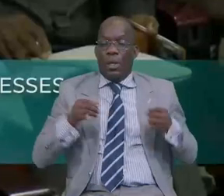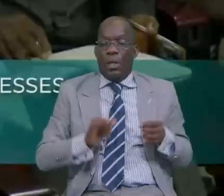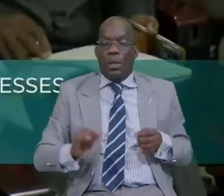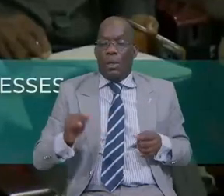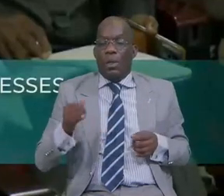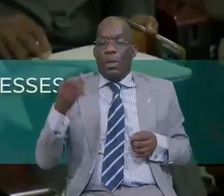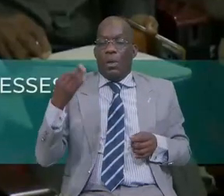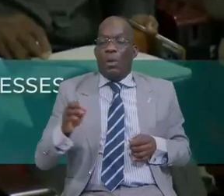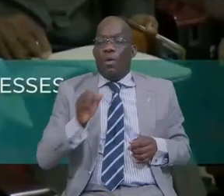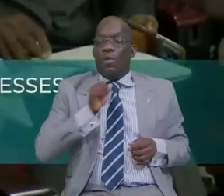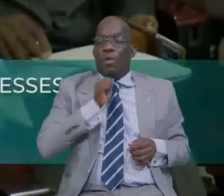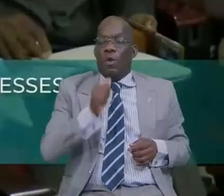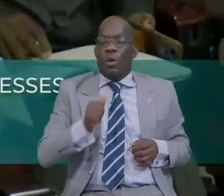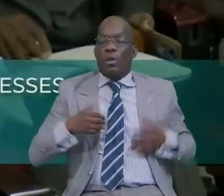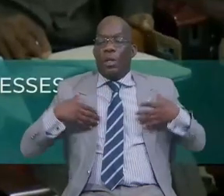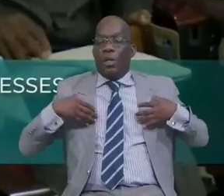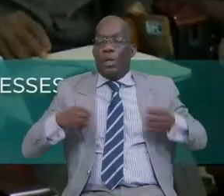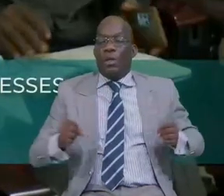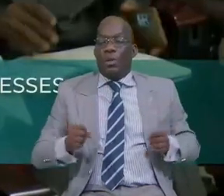maladies incurables.